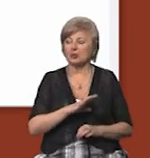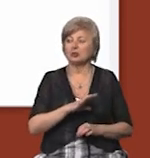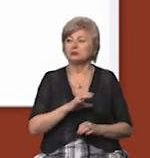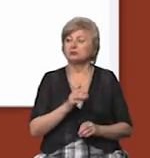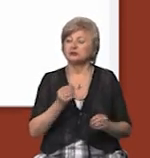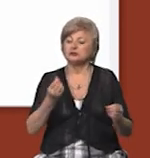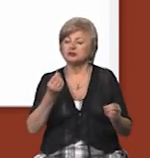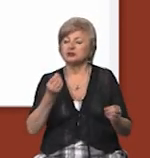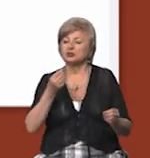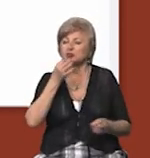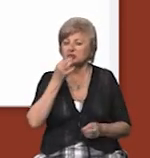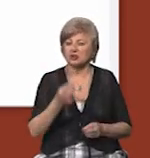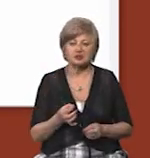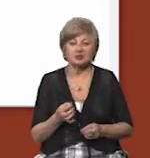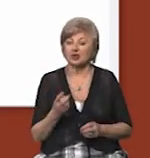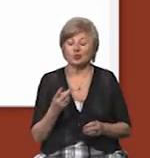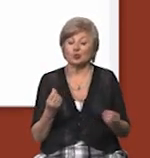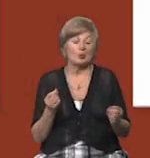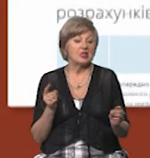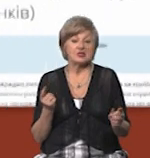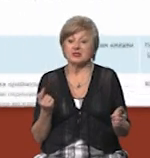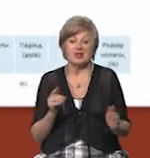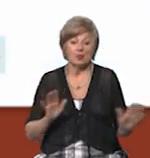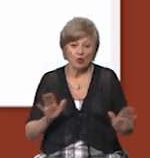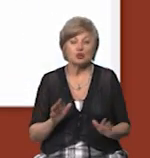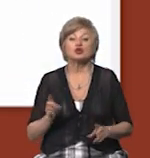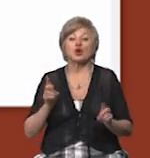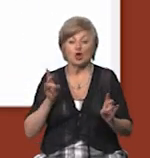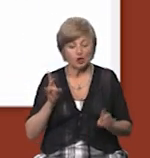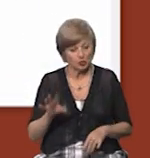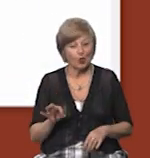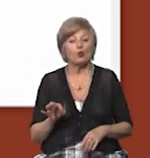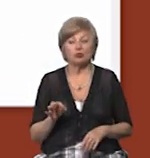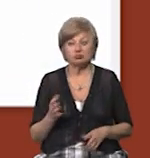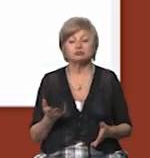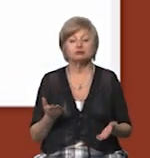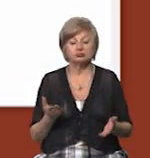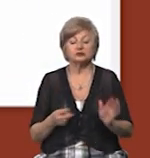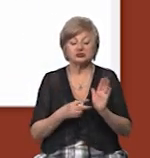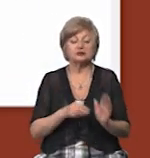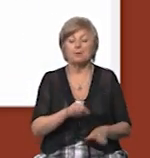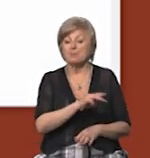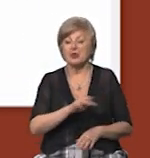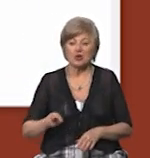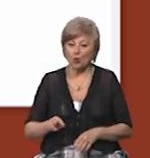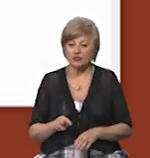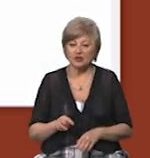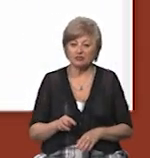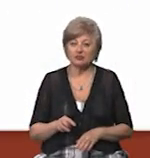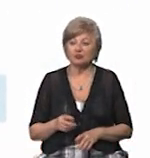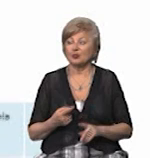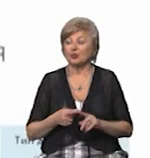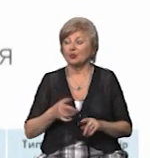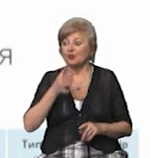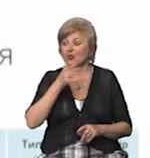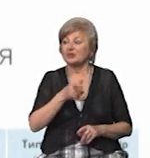ціну. Хоча різниця невелика, але тим не менш 7 мільйонів. Йдеться про 7 мільйонів. І ось термін